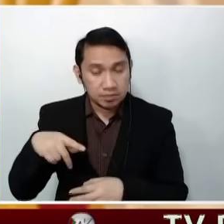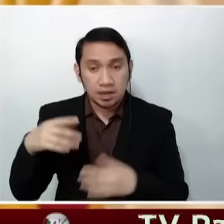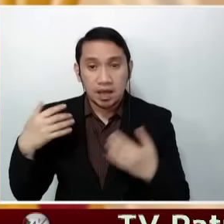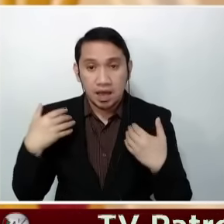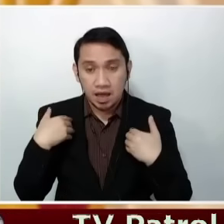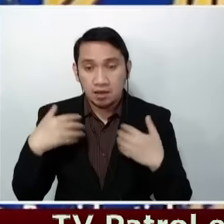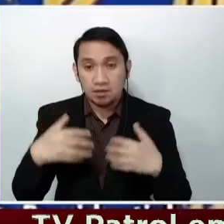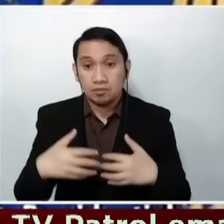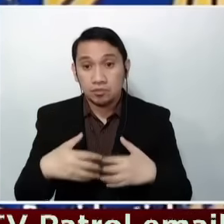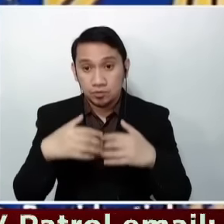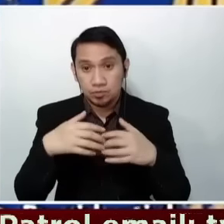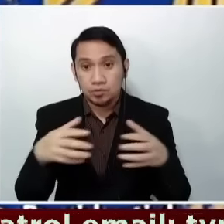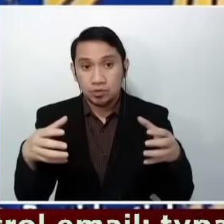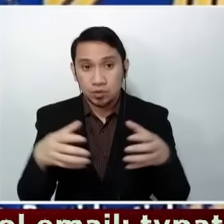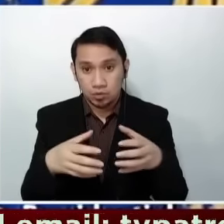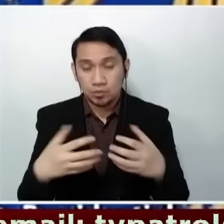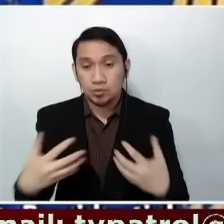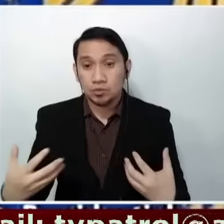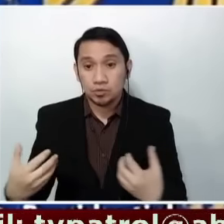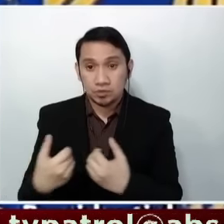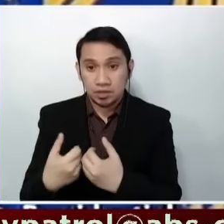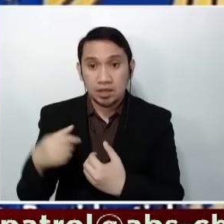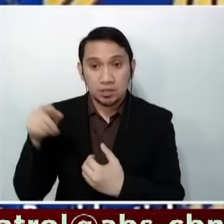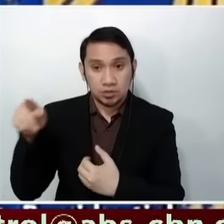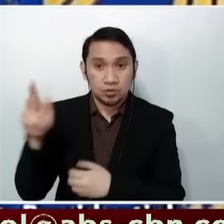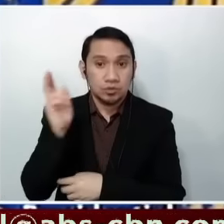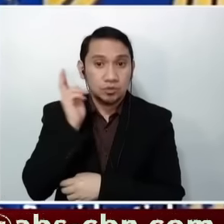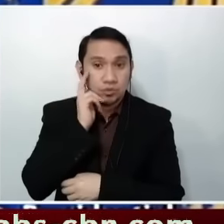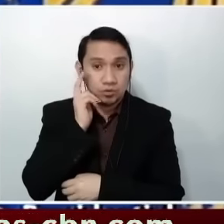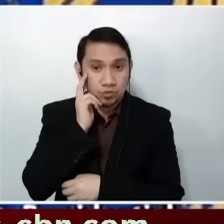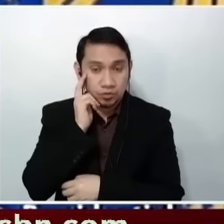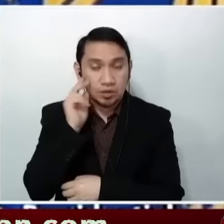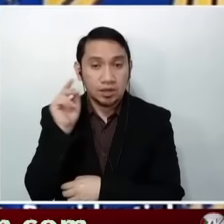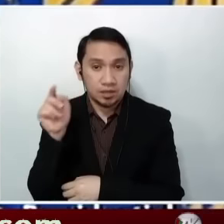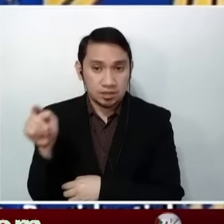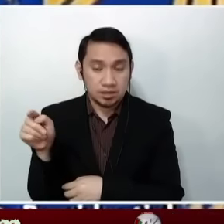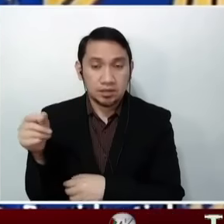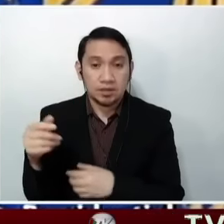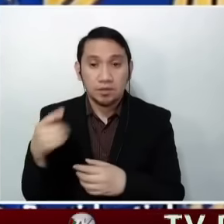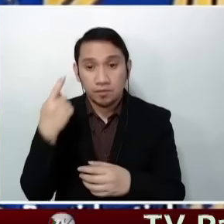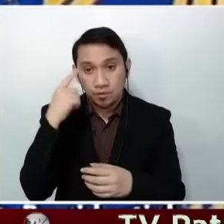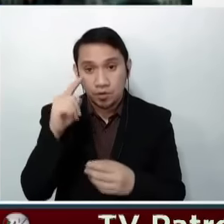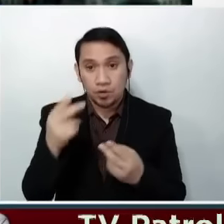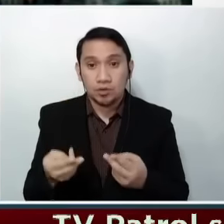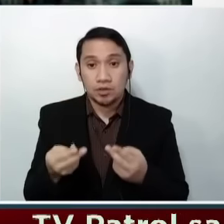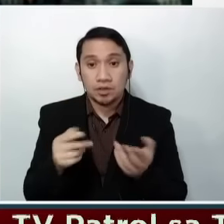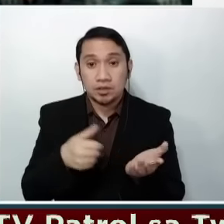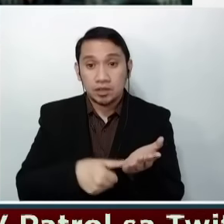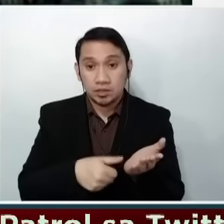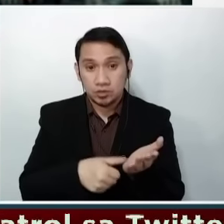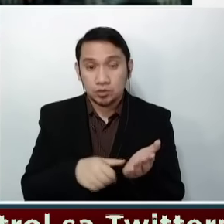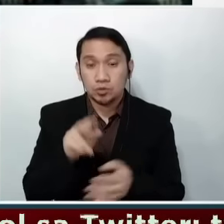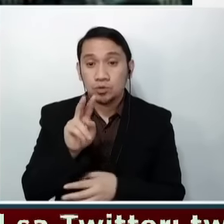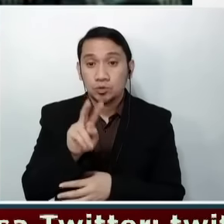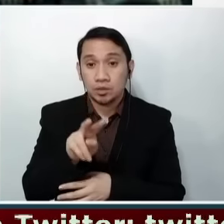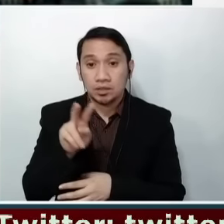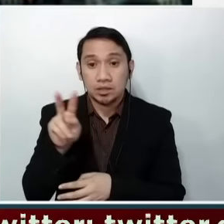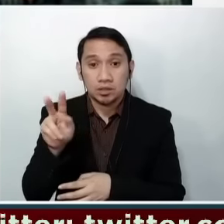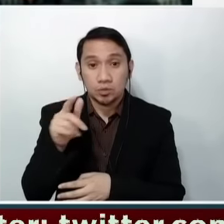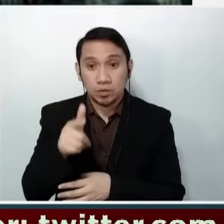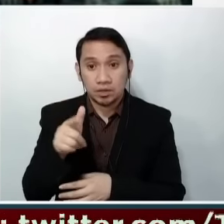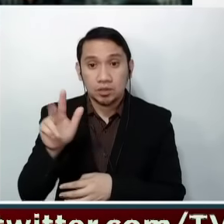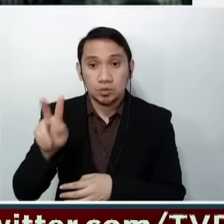iisang oposisyon na hahamon sa pambato ng Duterte administration sa halalan 2022. Sa ANC, sinabi ni